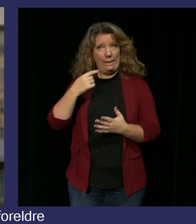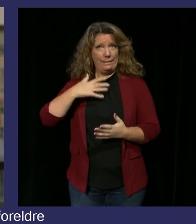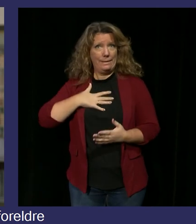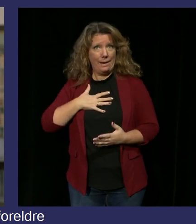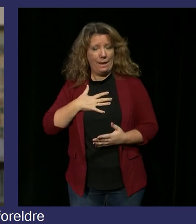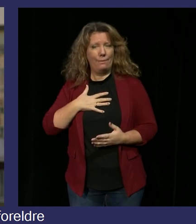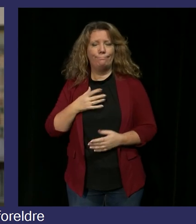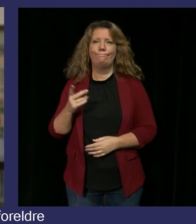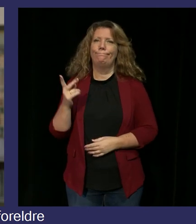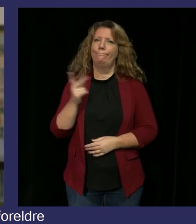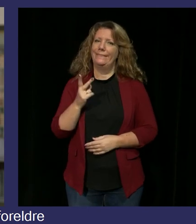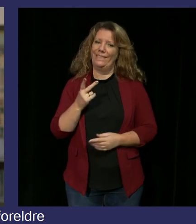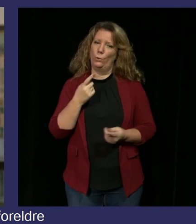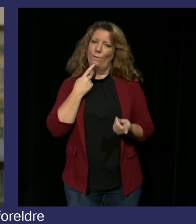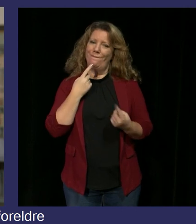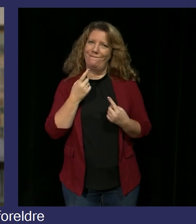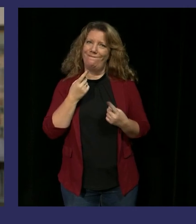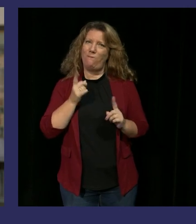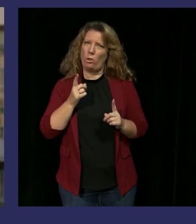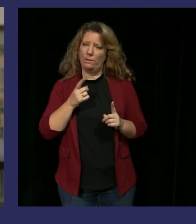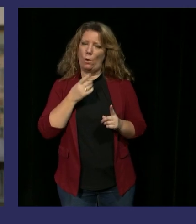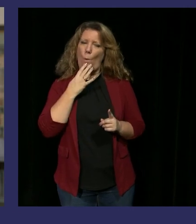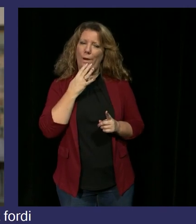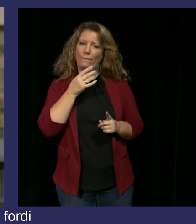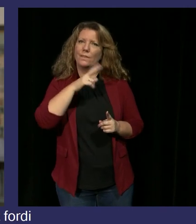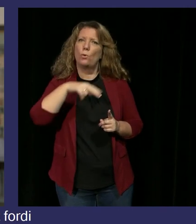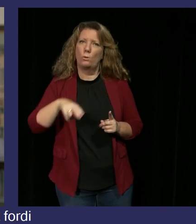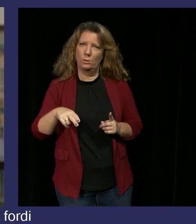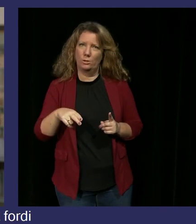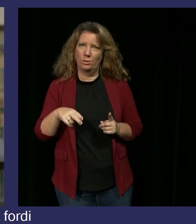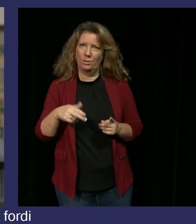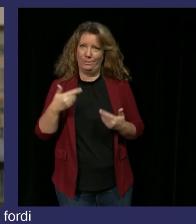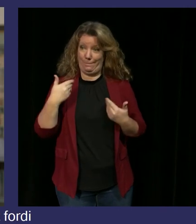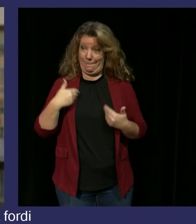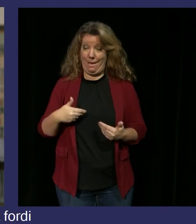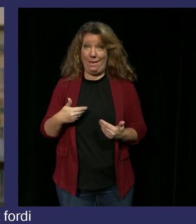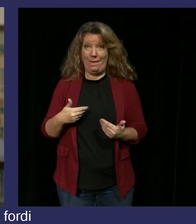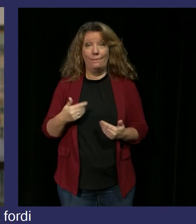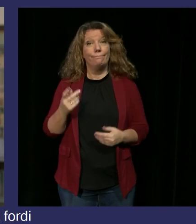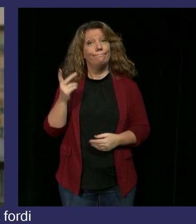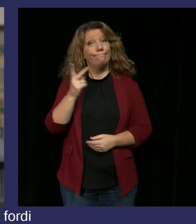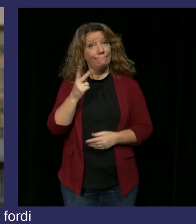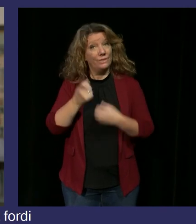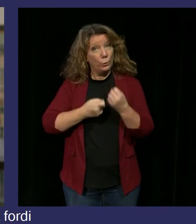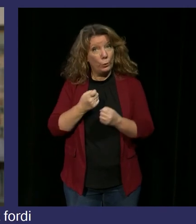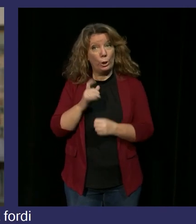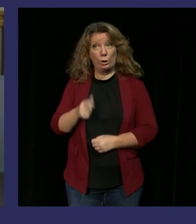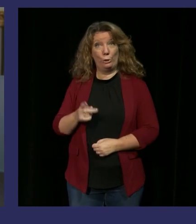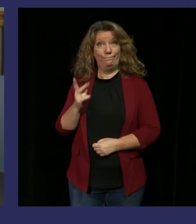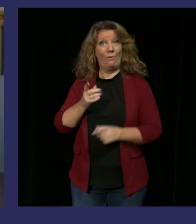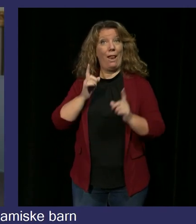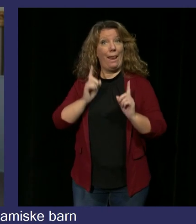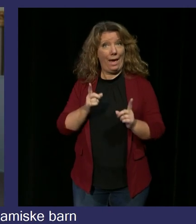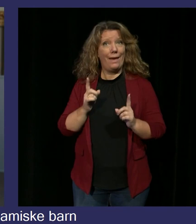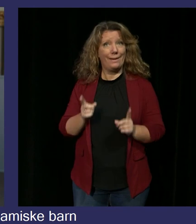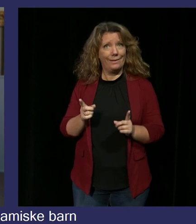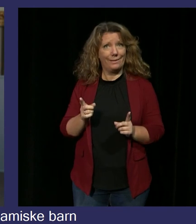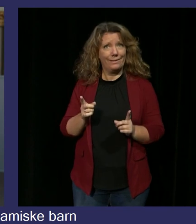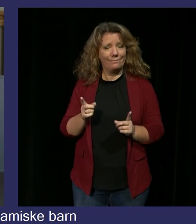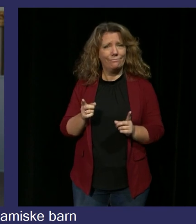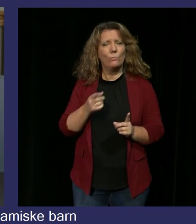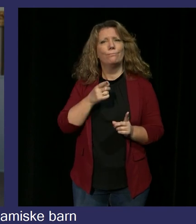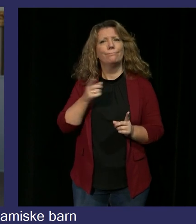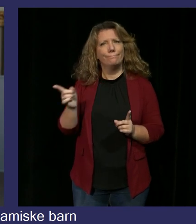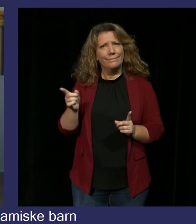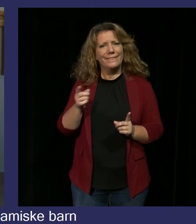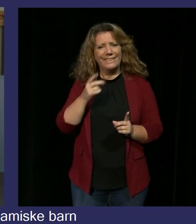som valgte å snakke norsk til meg. Og det gjorde de blant annet fordi de var lærere. Og de så